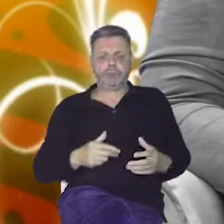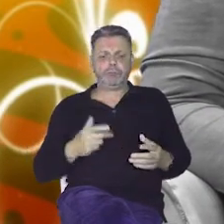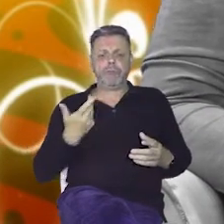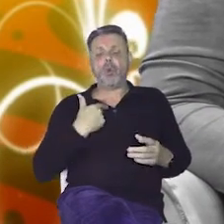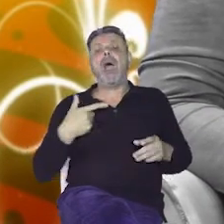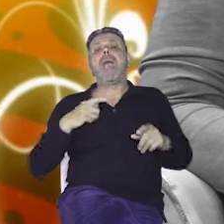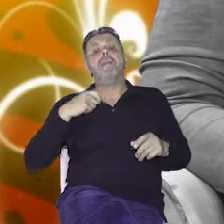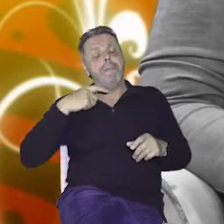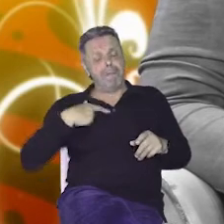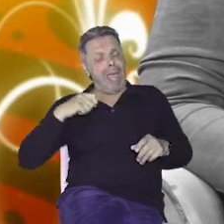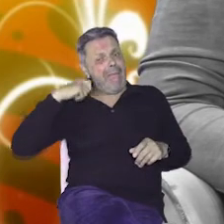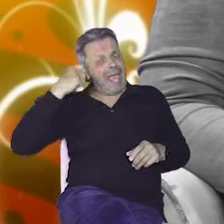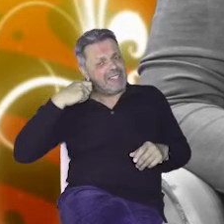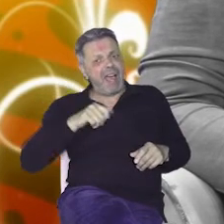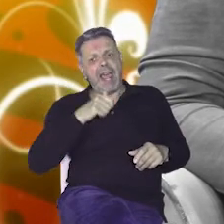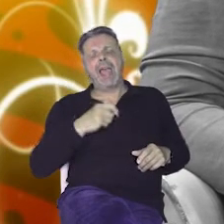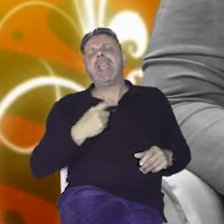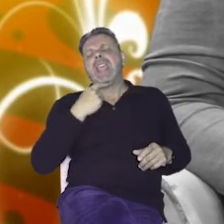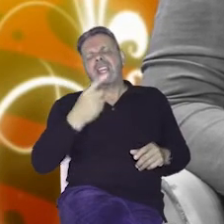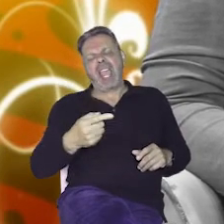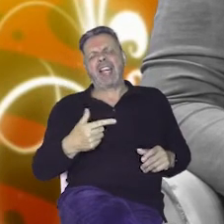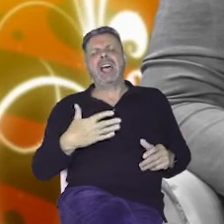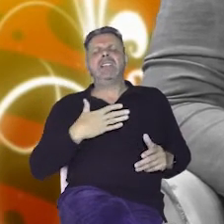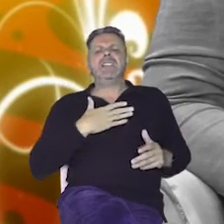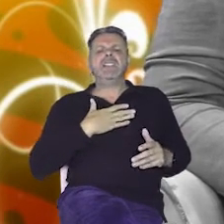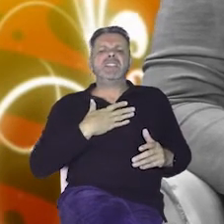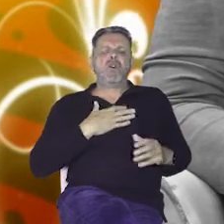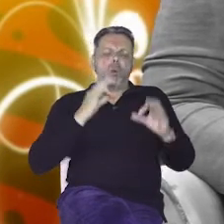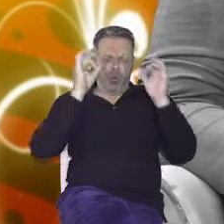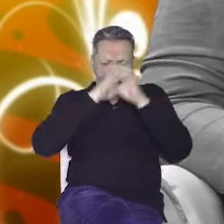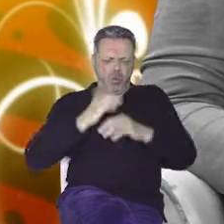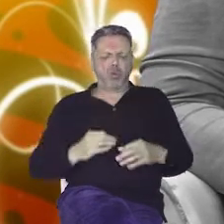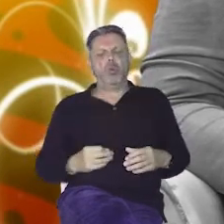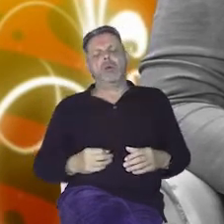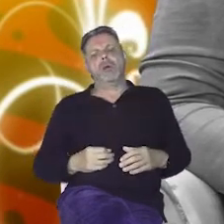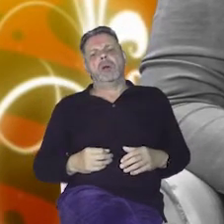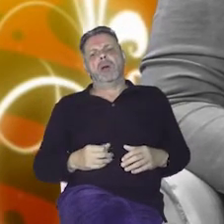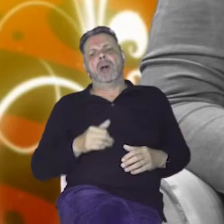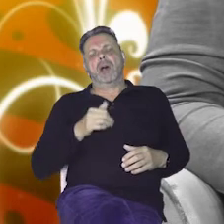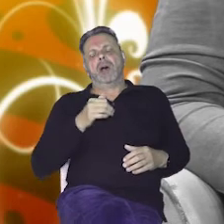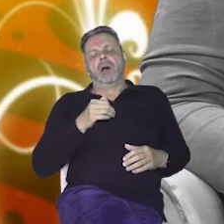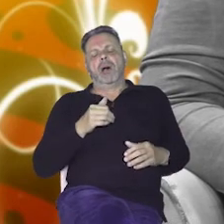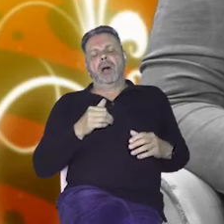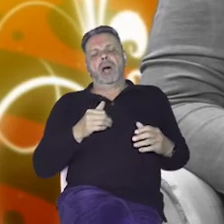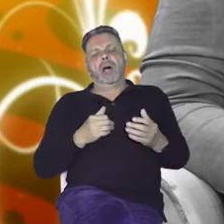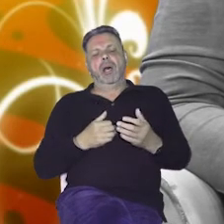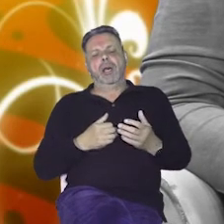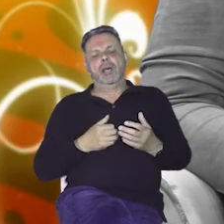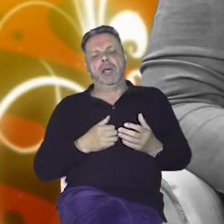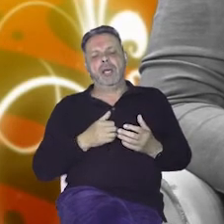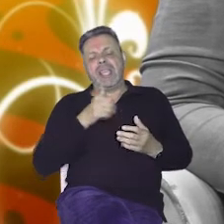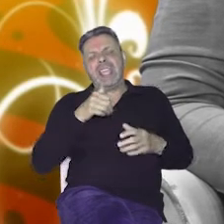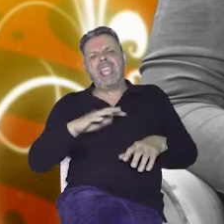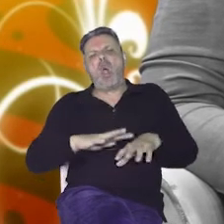i iskazivala svoju tugu i očaj u stvari i nemoć što i taj